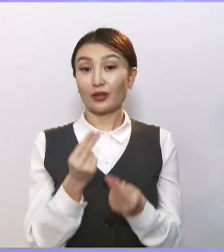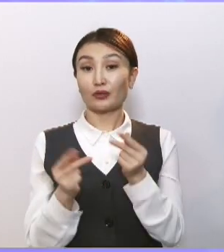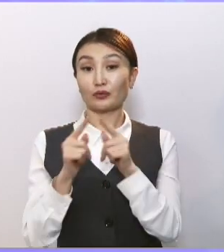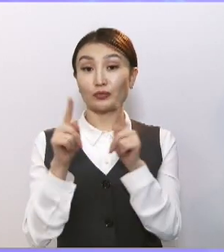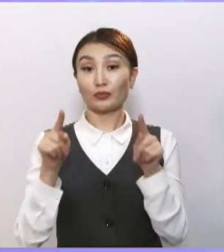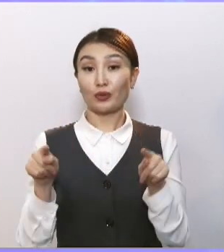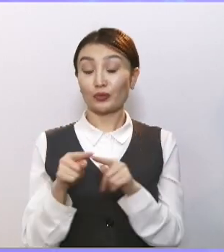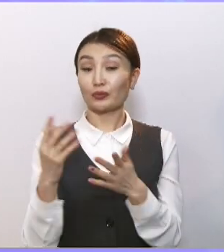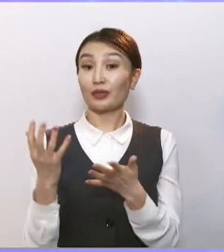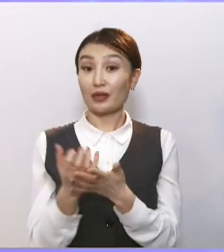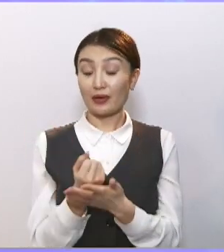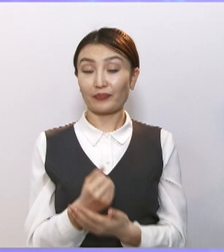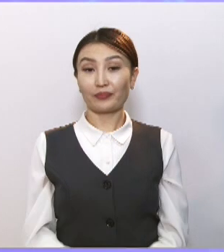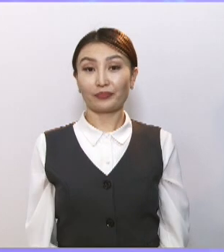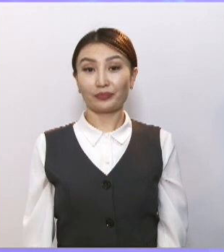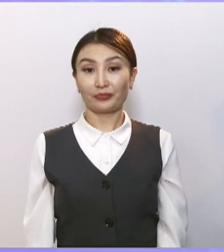Сүрөтүн тап.